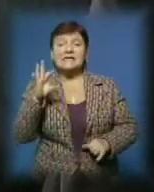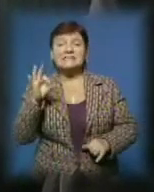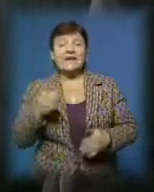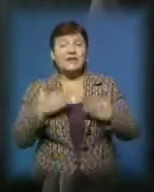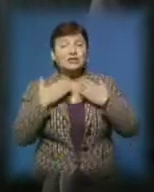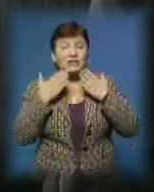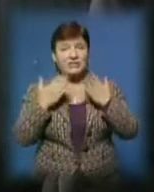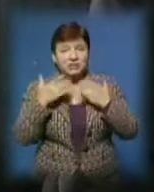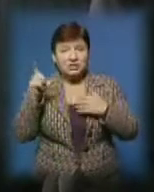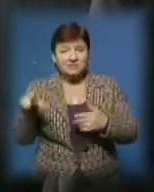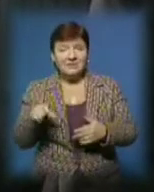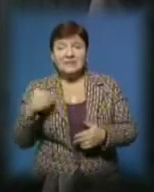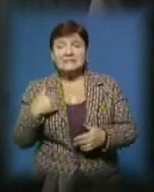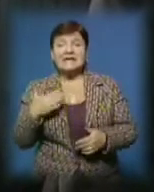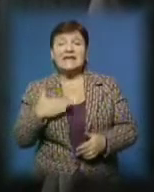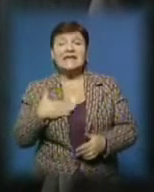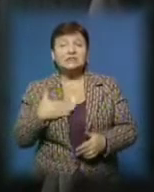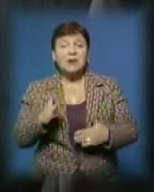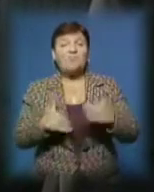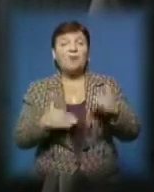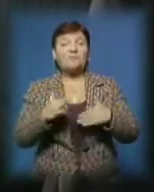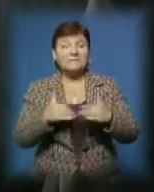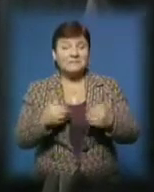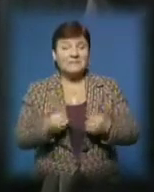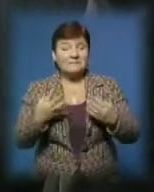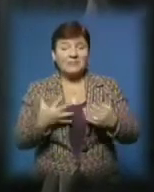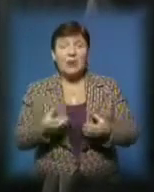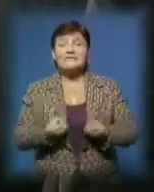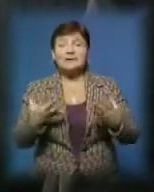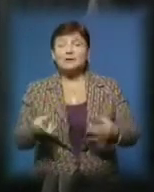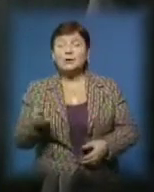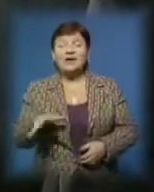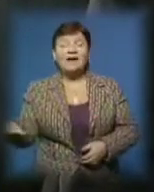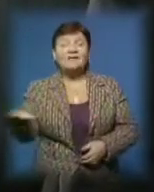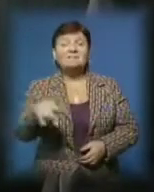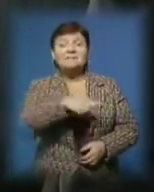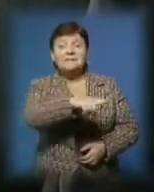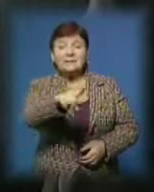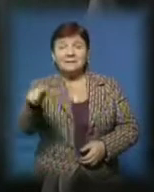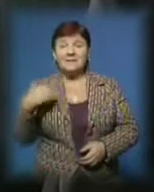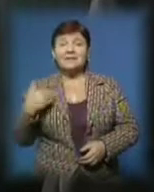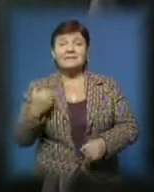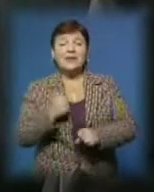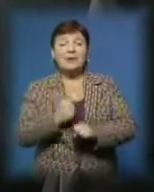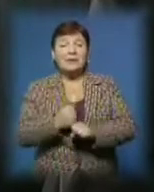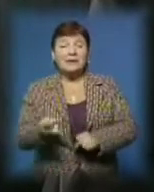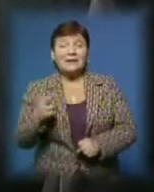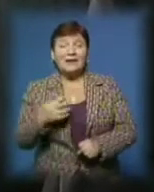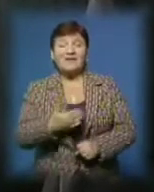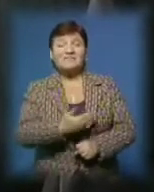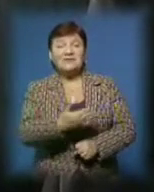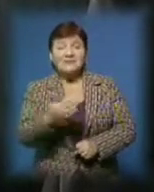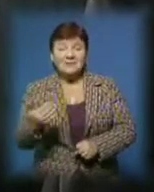не тільки це не наше професійне свято, а це свято для всіх. Ну і ми вирішили, що це ми не будемо не для себе робити свято, а свято будемо робити